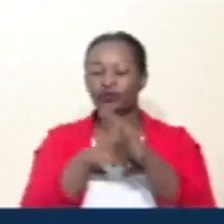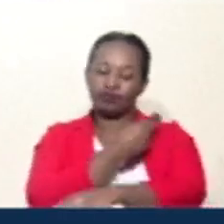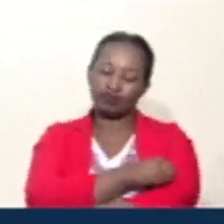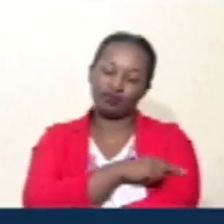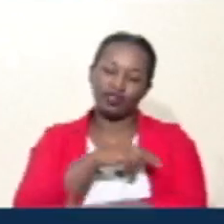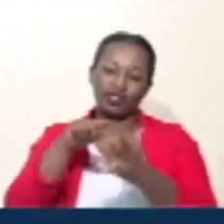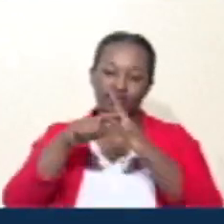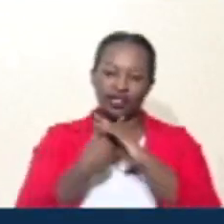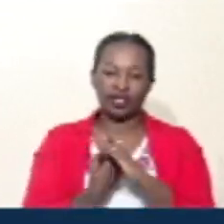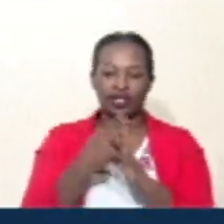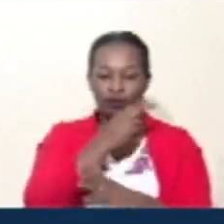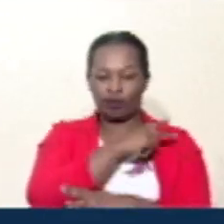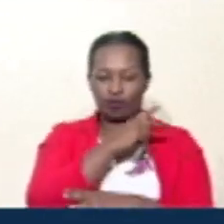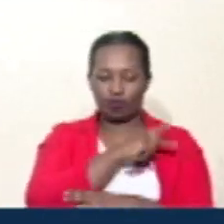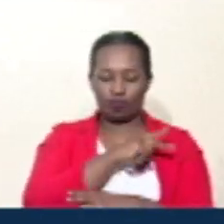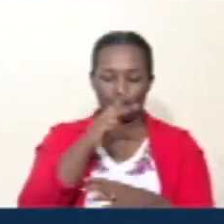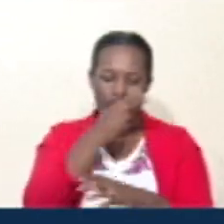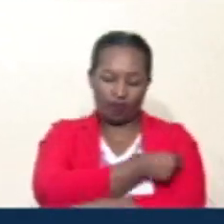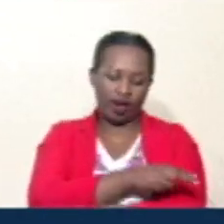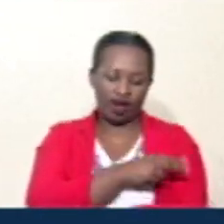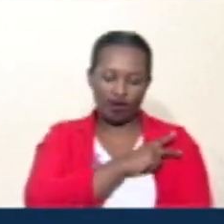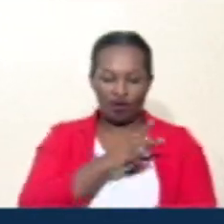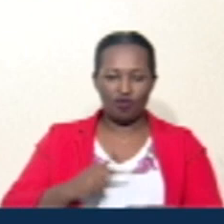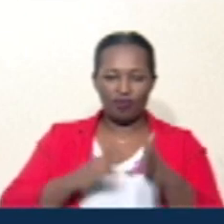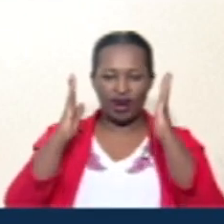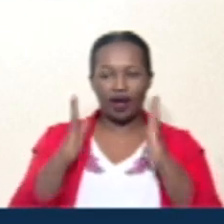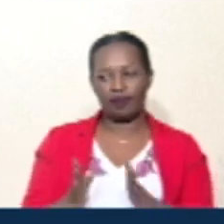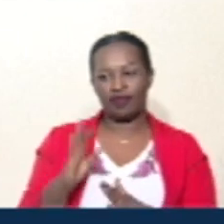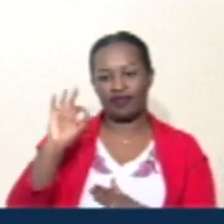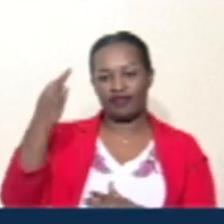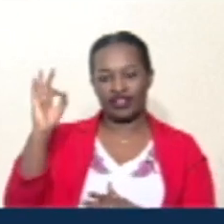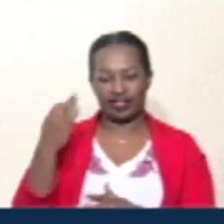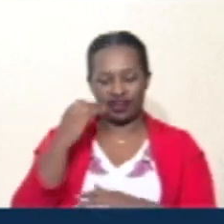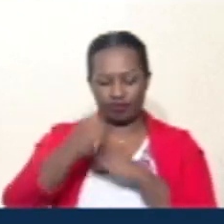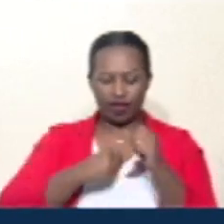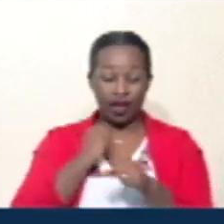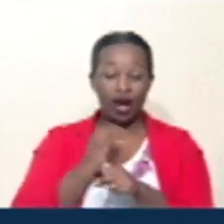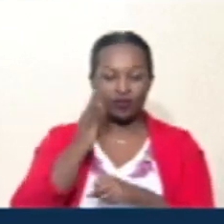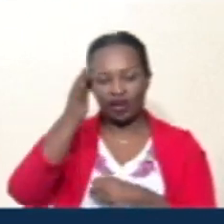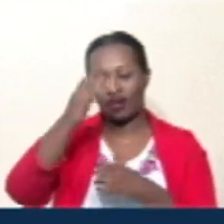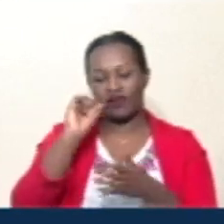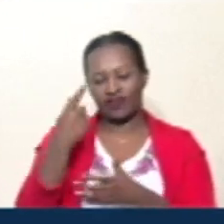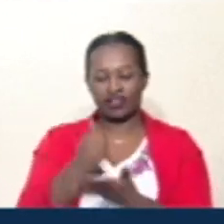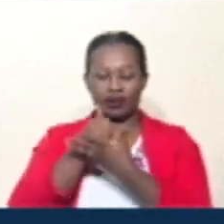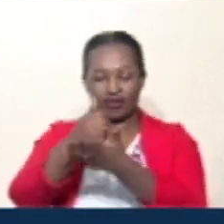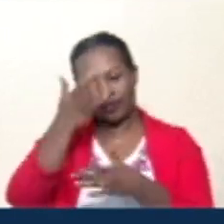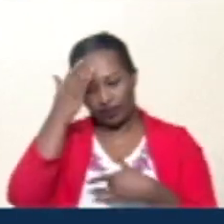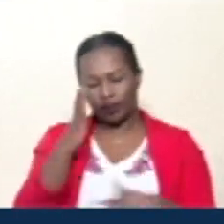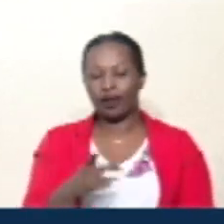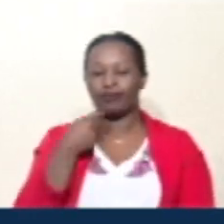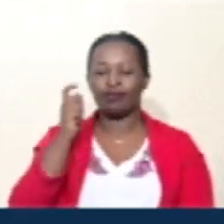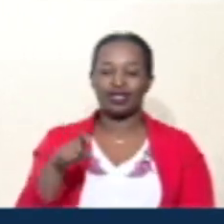izatangira mu bitaro byitiriwe Umwami Faisal mu ntangiriro z'umwaka utaha 2023, hakazabanza gufashwa abarwayi bakeneye impyiko, nyuma